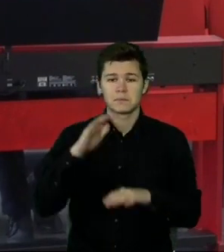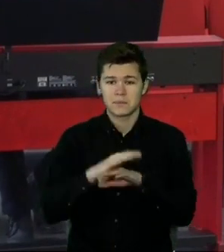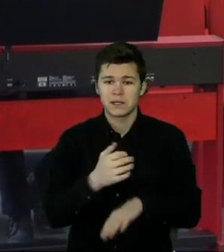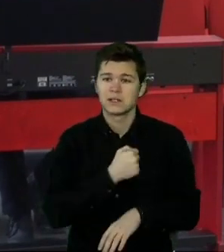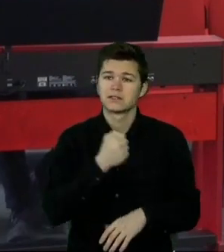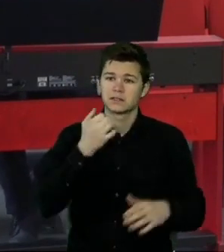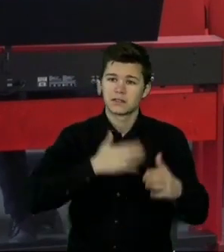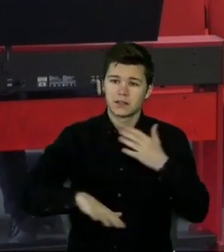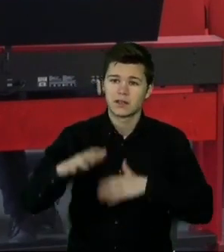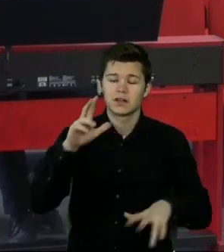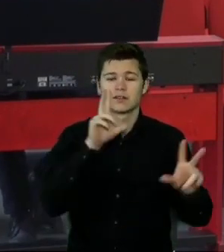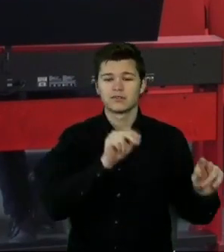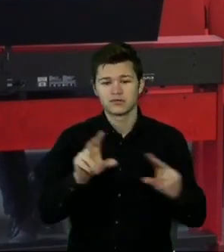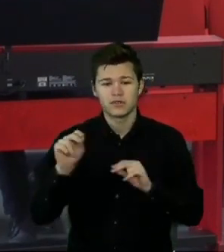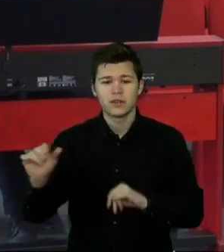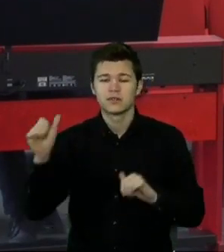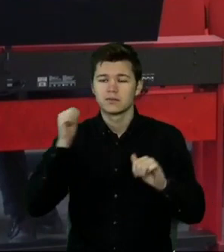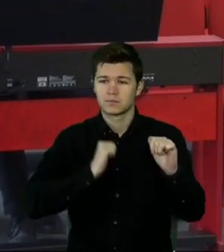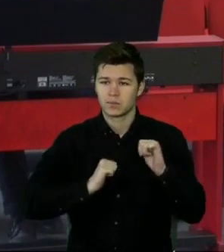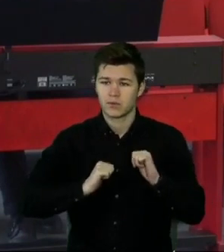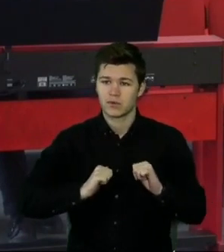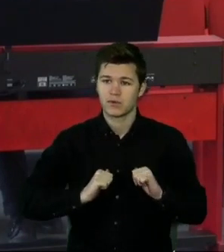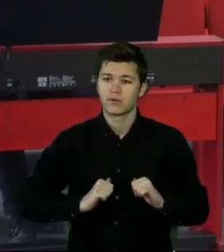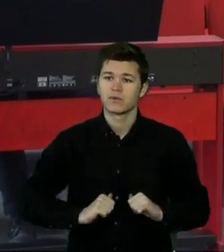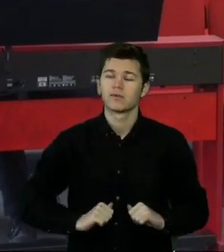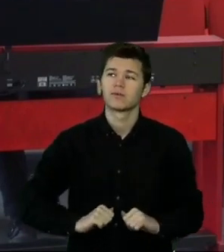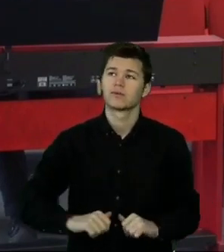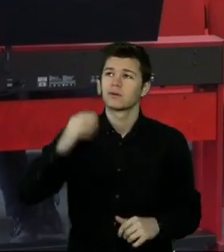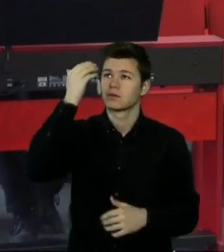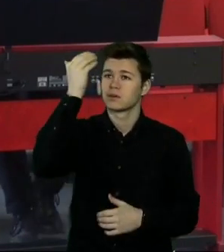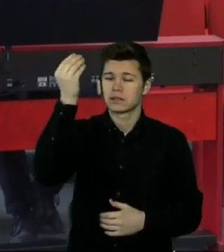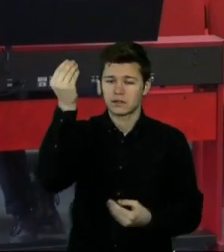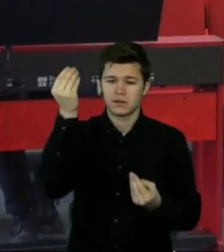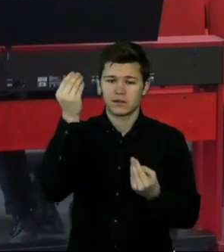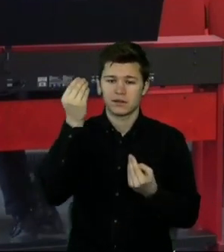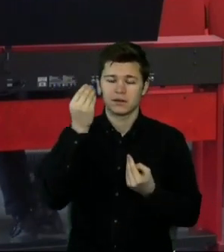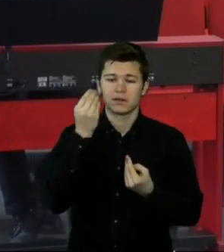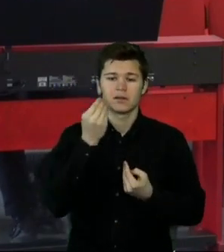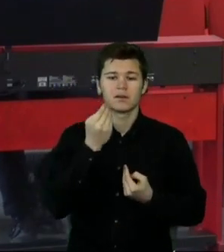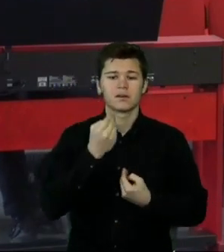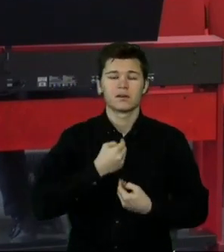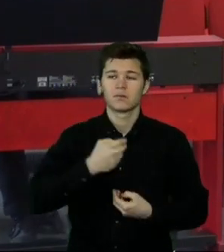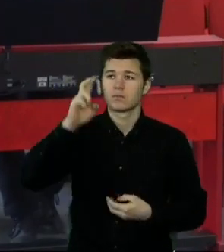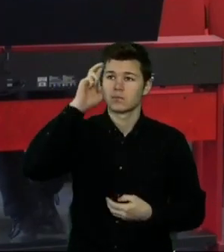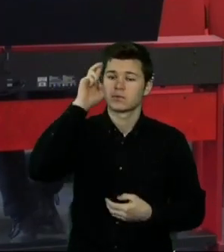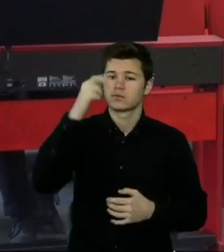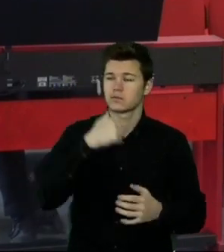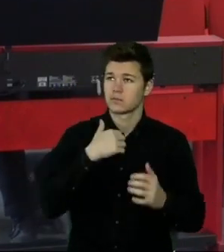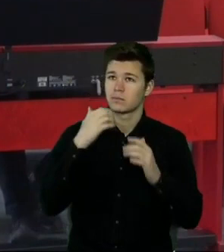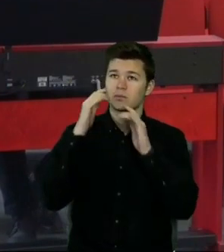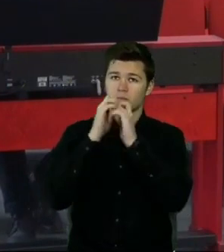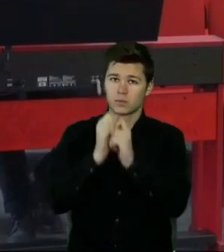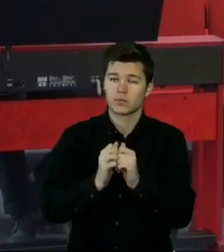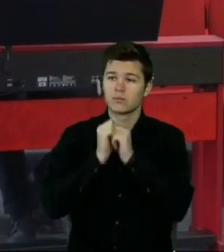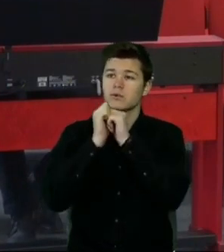милість і радість, щастя і спокій ти нам дай. Боже, ми